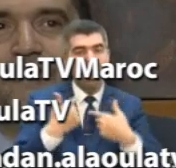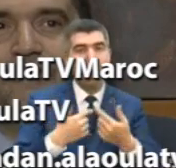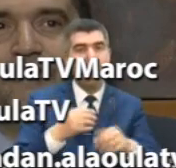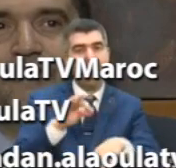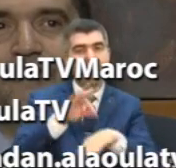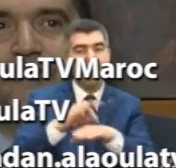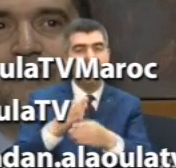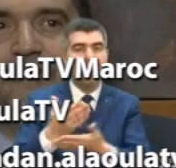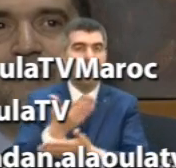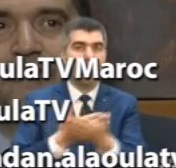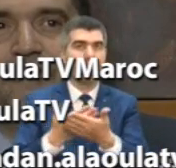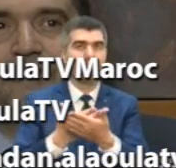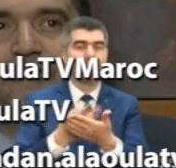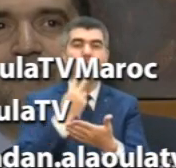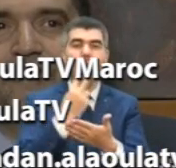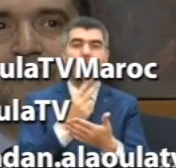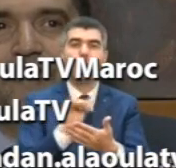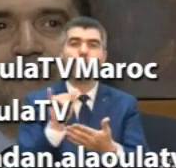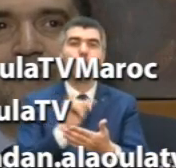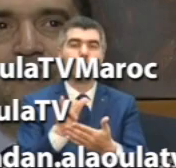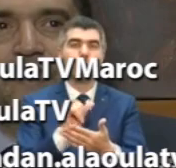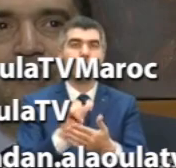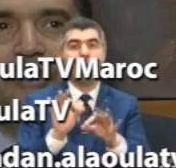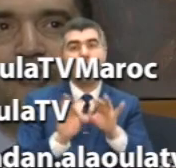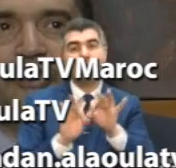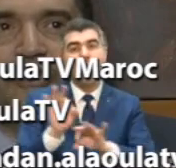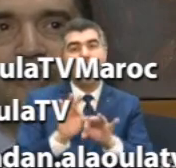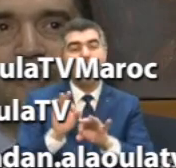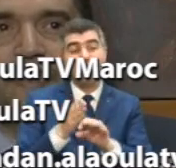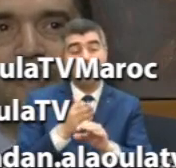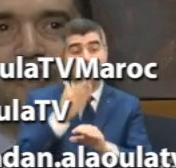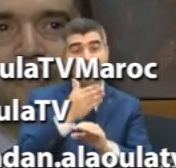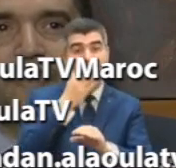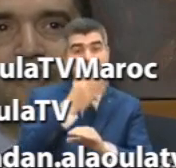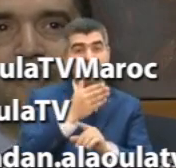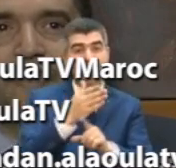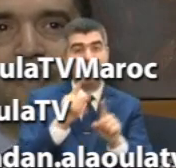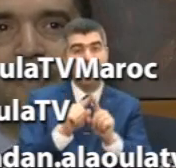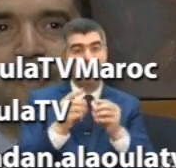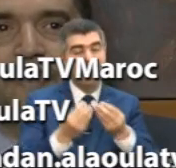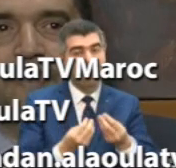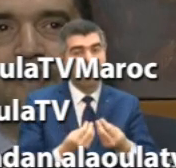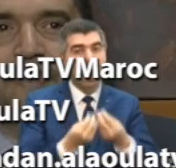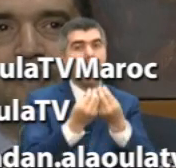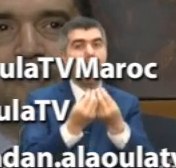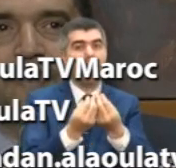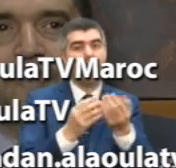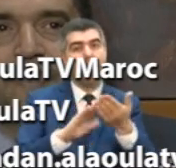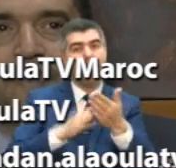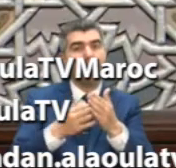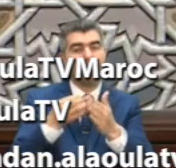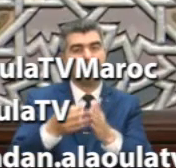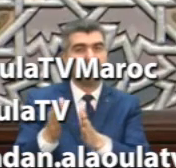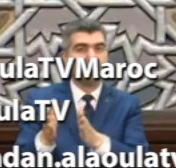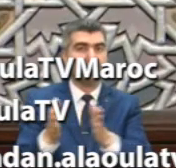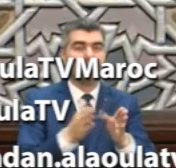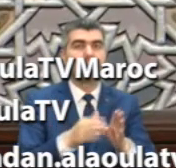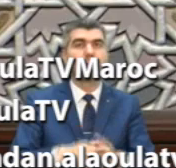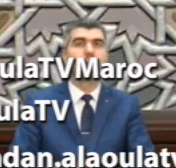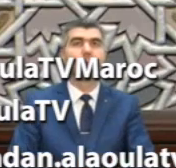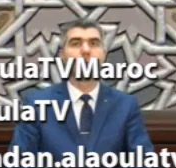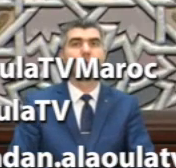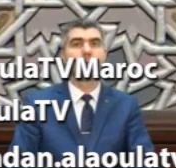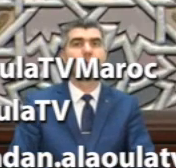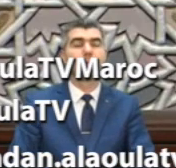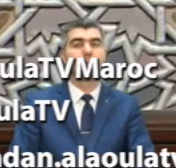الأثر الاجتماعية وعن الإجراءات المتخذة من أجل المواكبة والمعالجة وشكرا. سيد كاتب